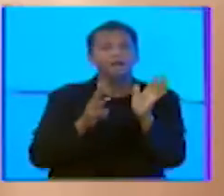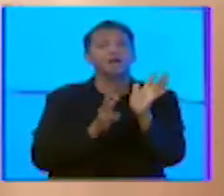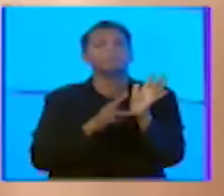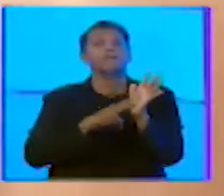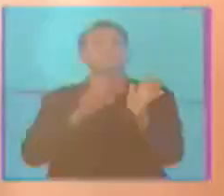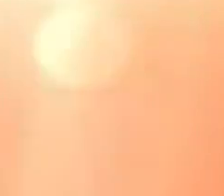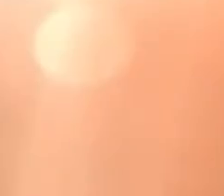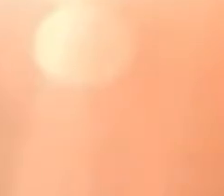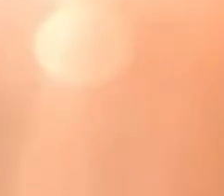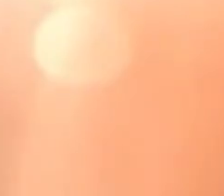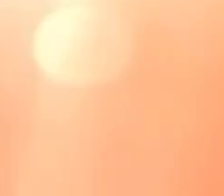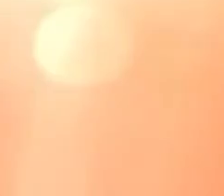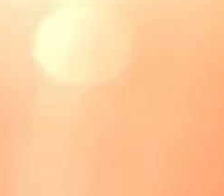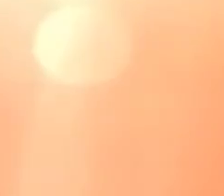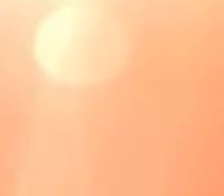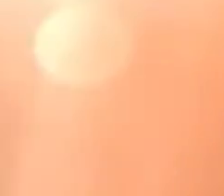melaporkan